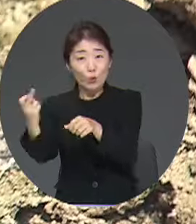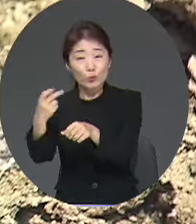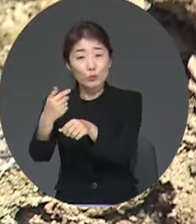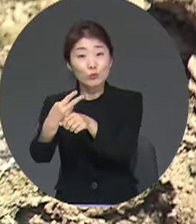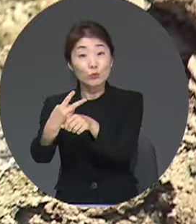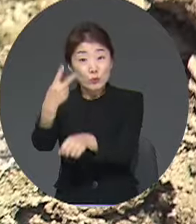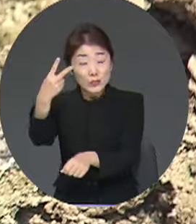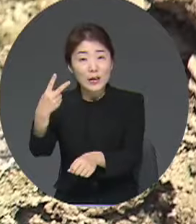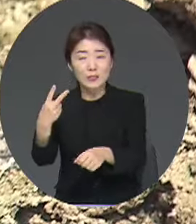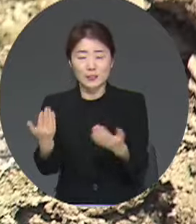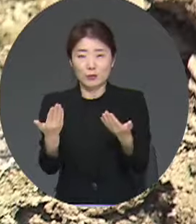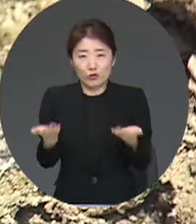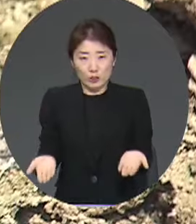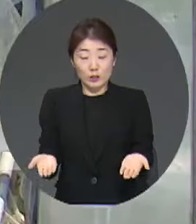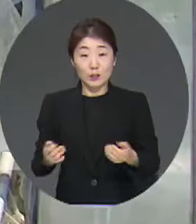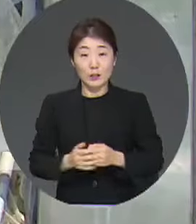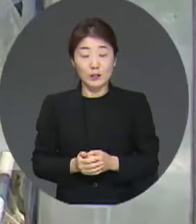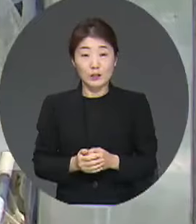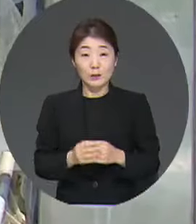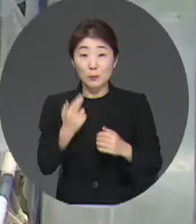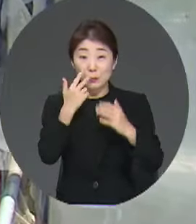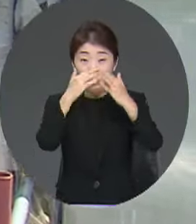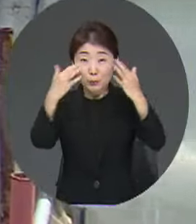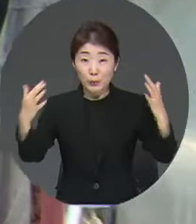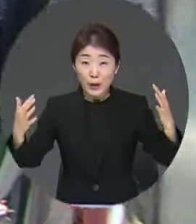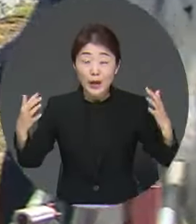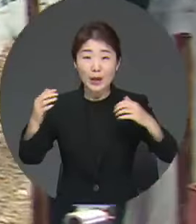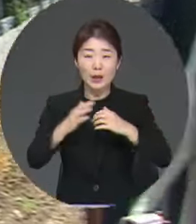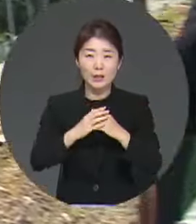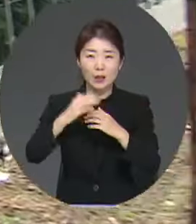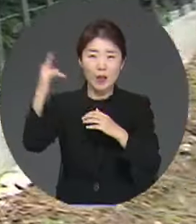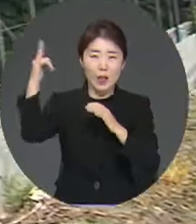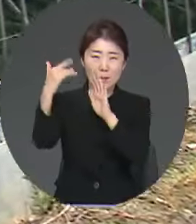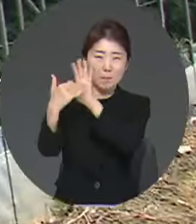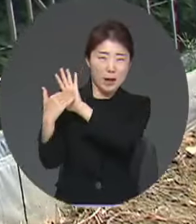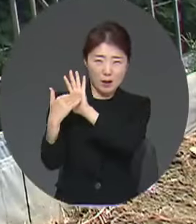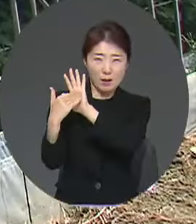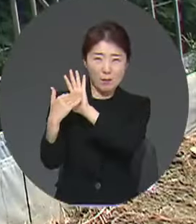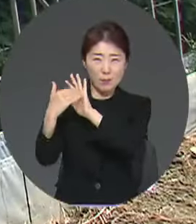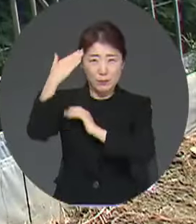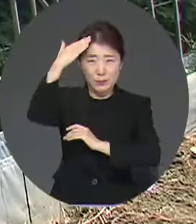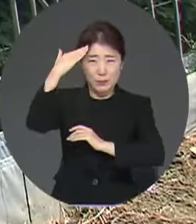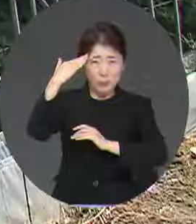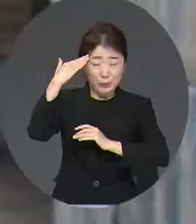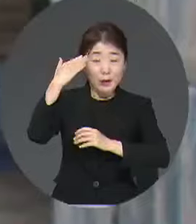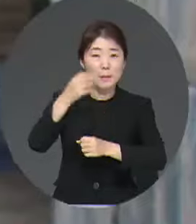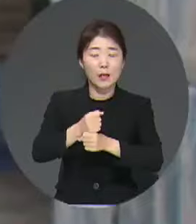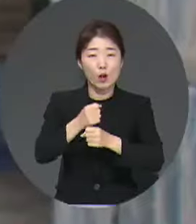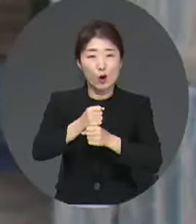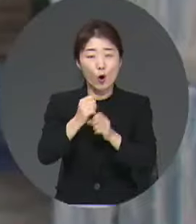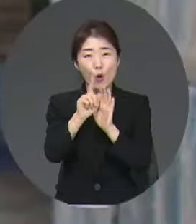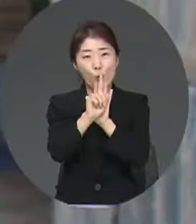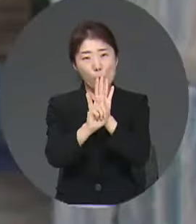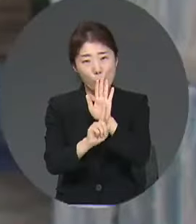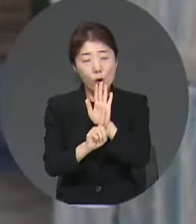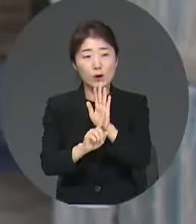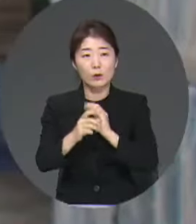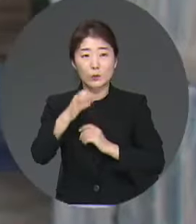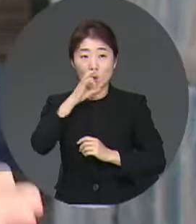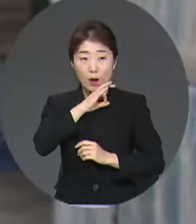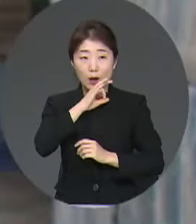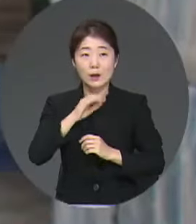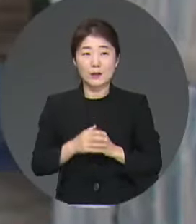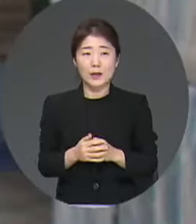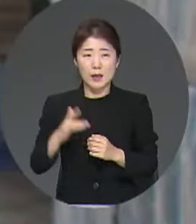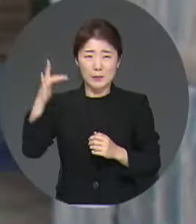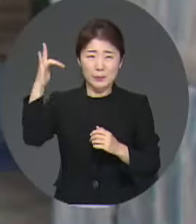멈춥니다. 또 비닐하우스에 차양막을 덮어 내부 온도를 낮춰줍니다. 햇빛이 너무 강하기 때문에 했고 작업하시는 분들